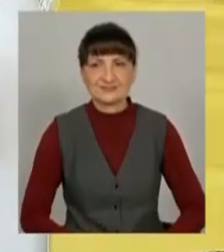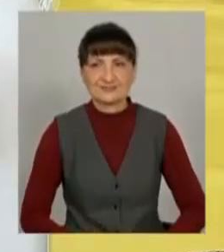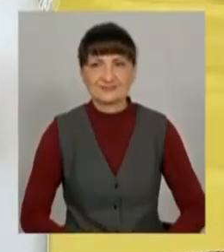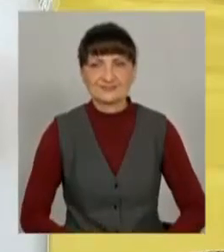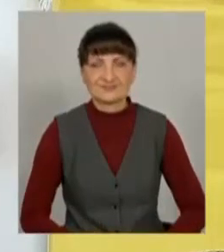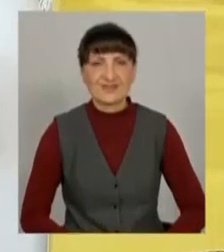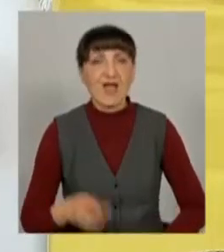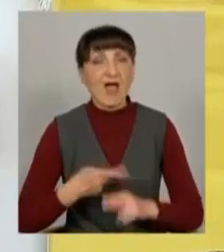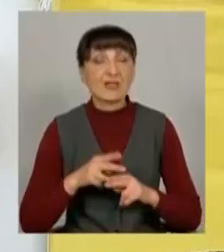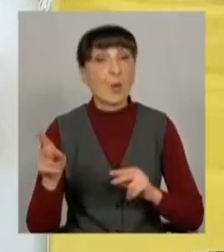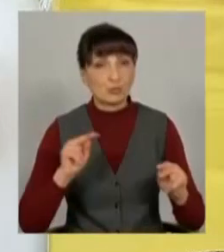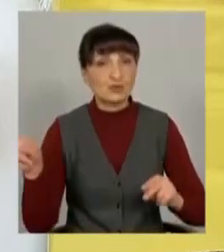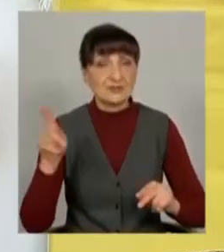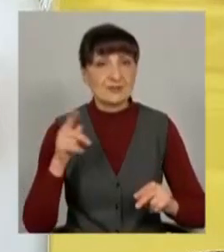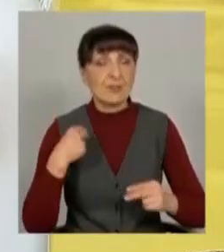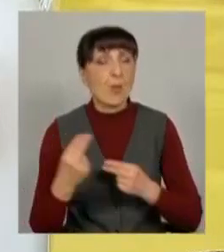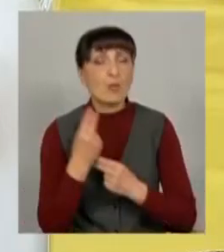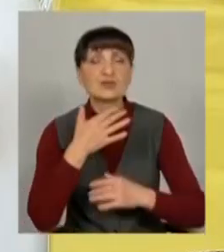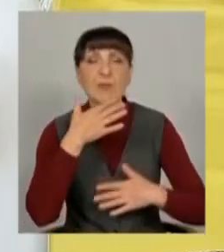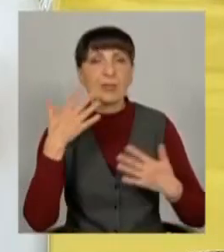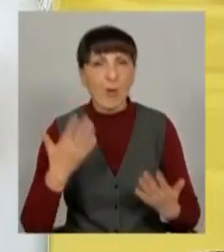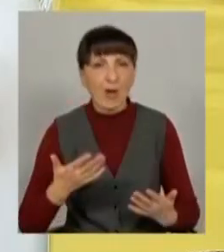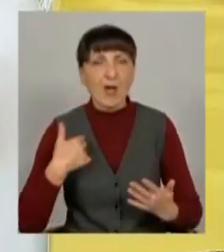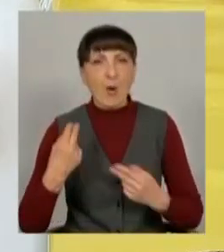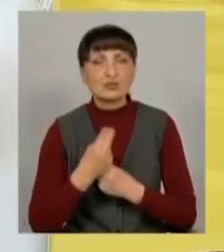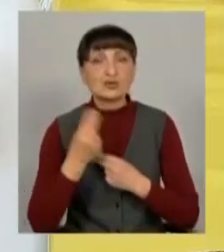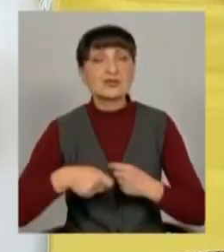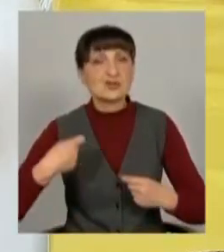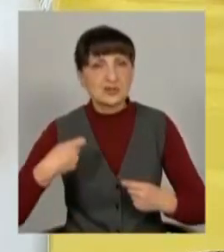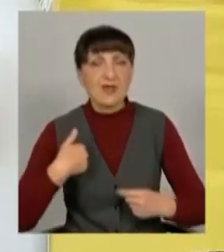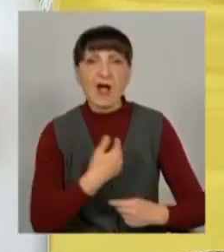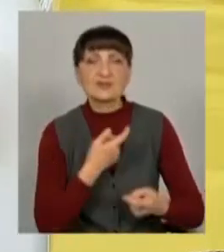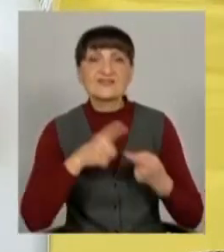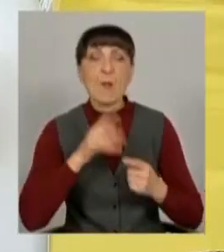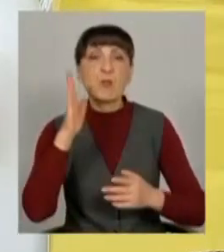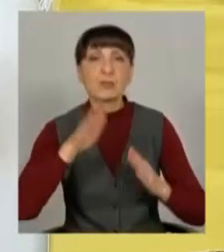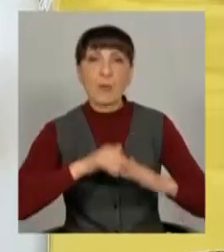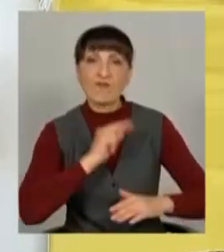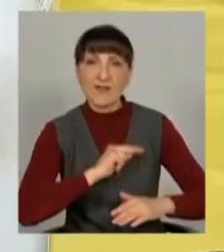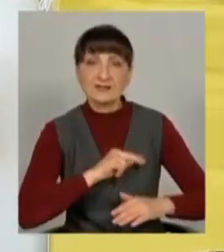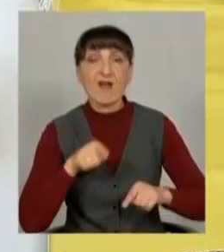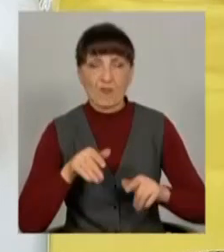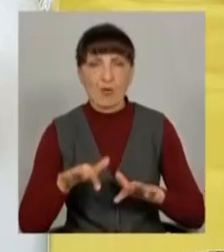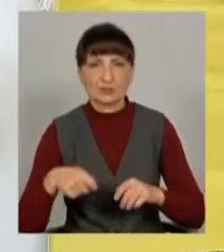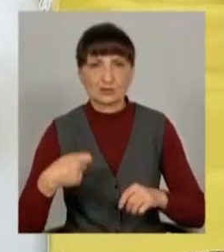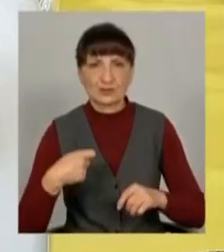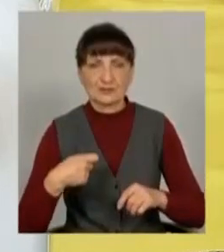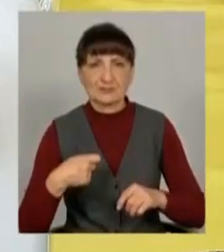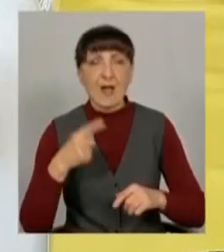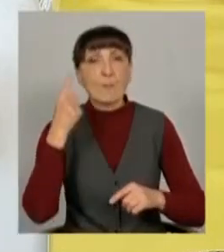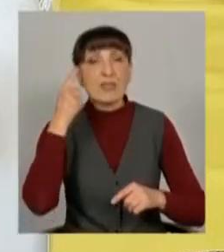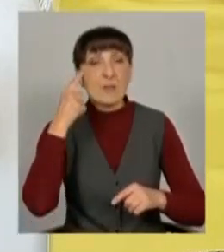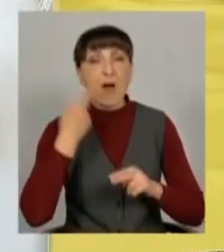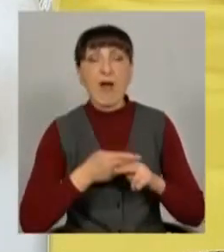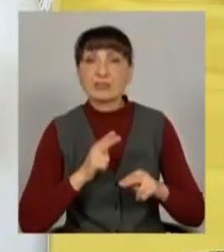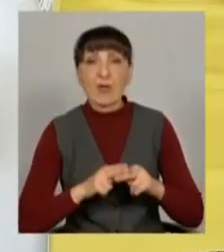это учитель который многому меня научил научил меня шить Я хочу связать свою будущую профессию с этой деятельностью потому что понимаю